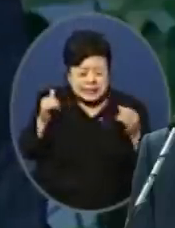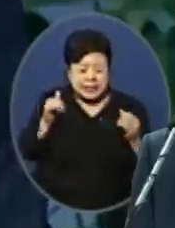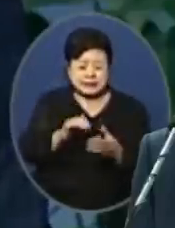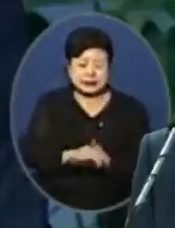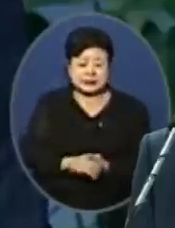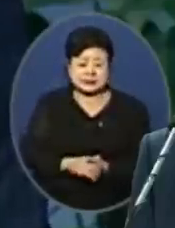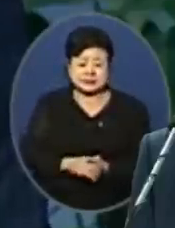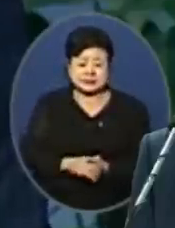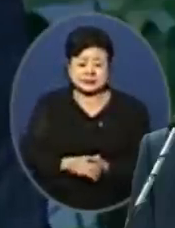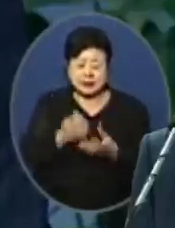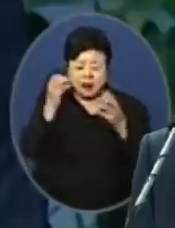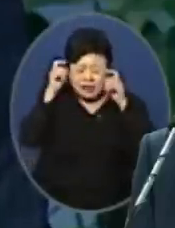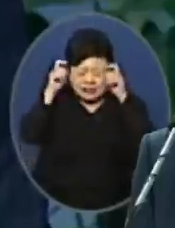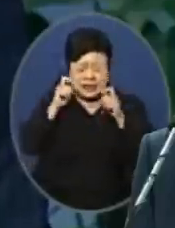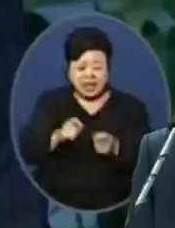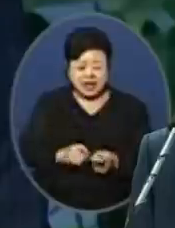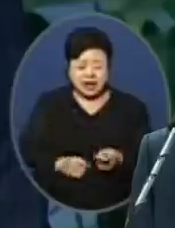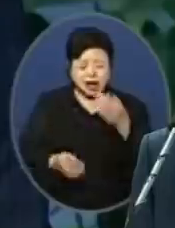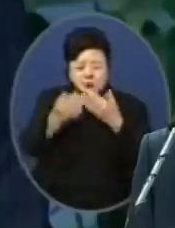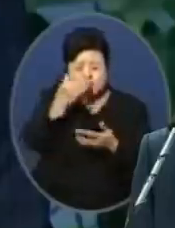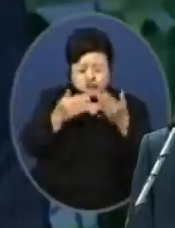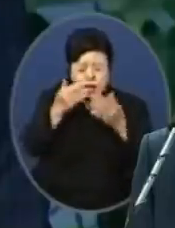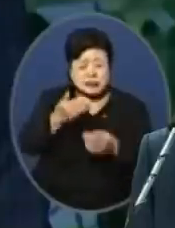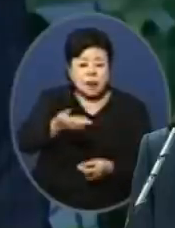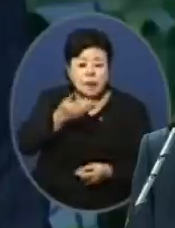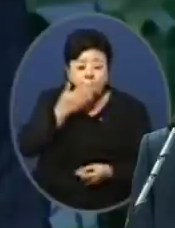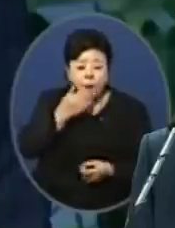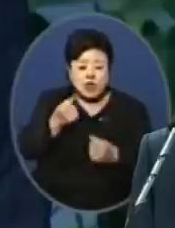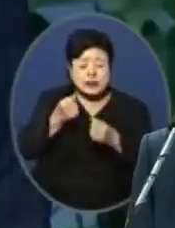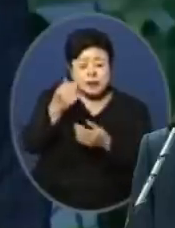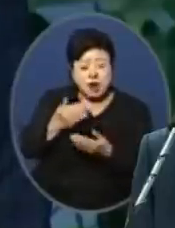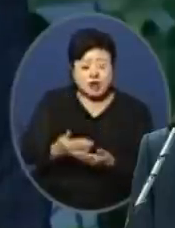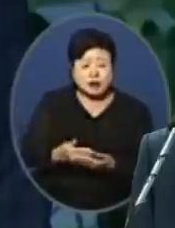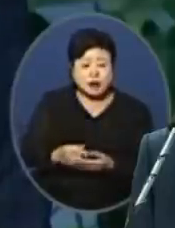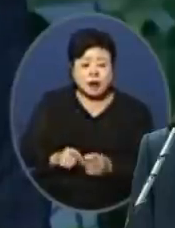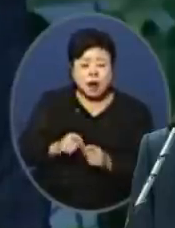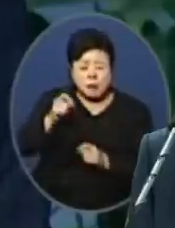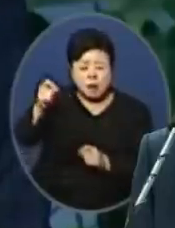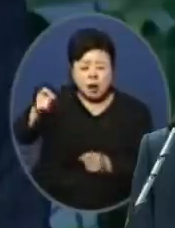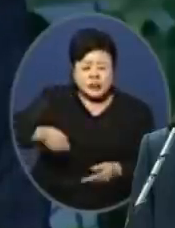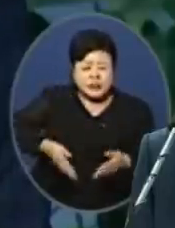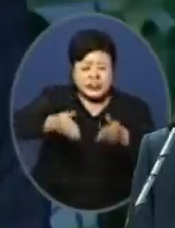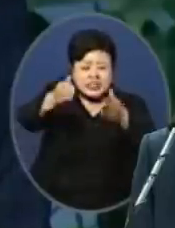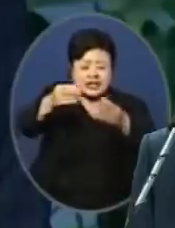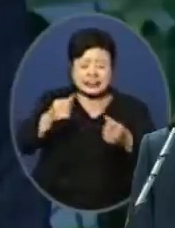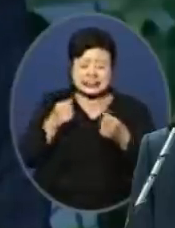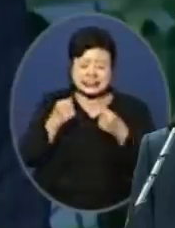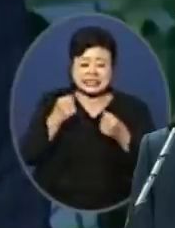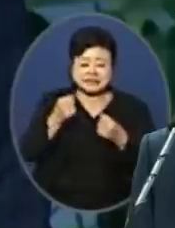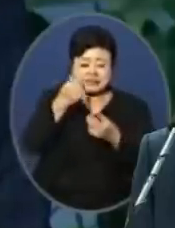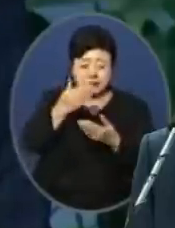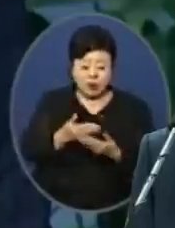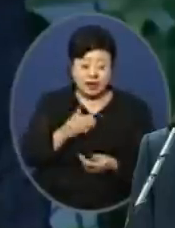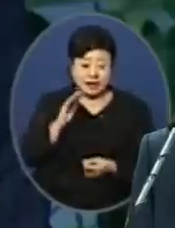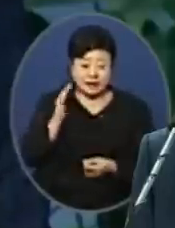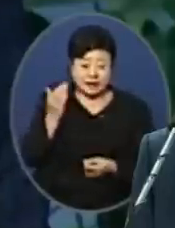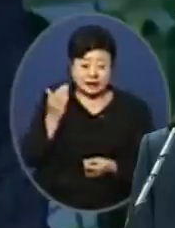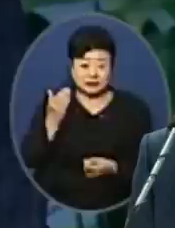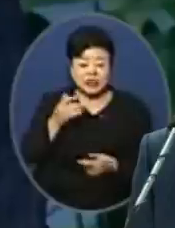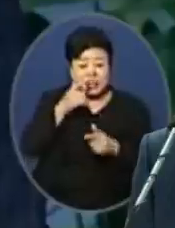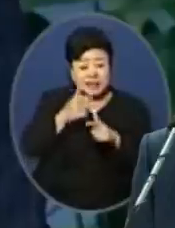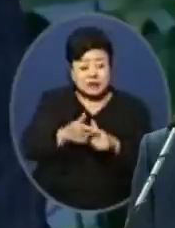물론 어린 양을 불에 구워서 먹고 힘을 얻어 먼 길을 갈 에너지를